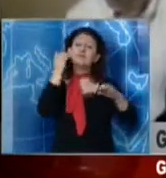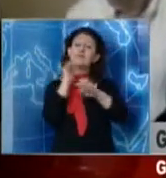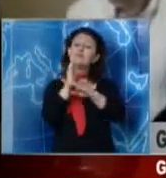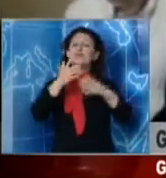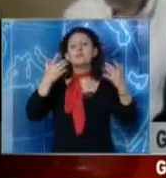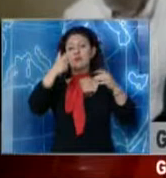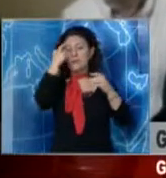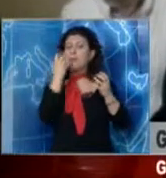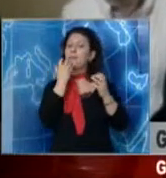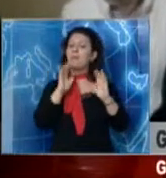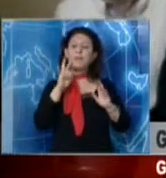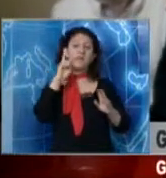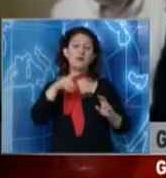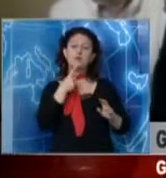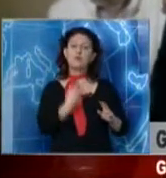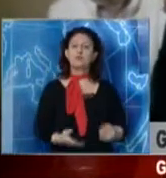belirtti.